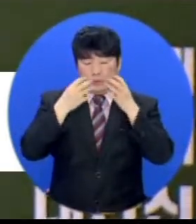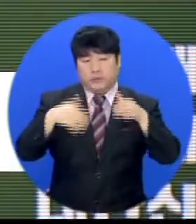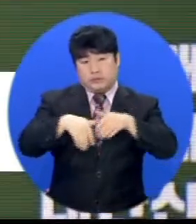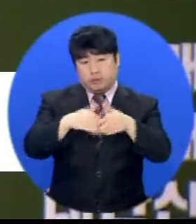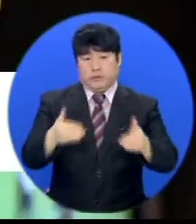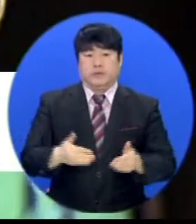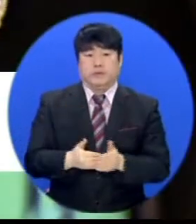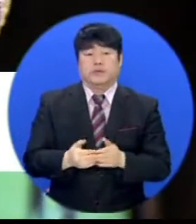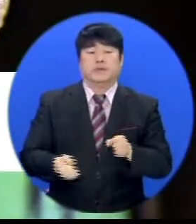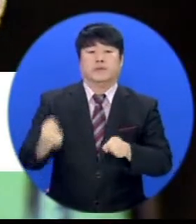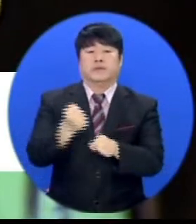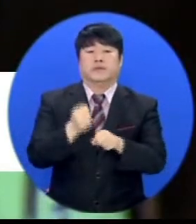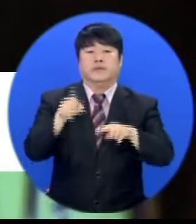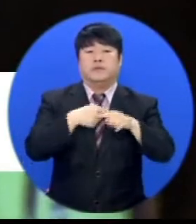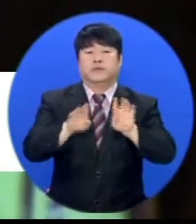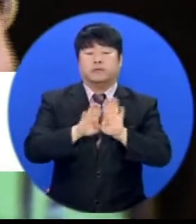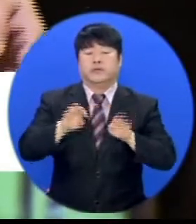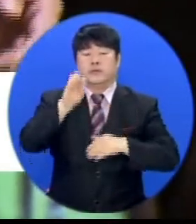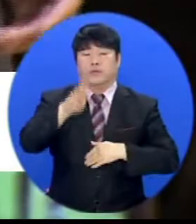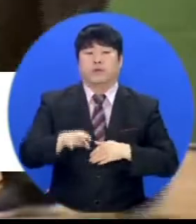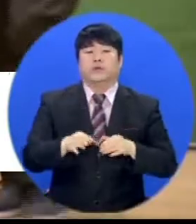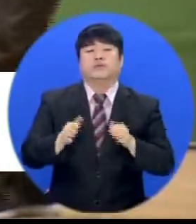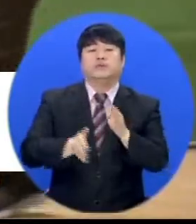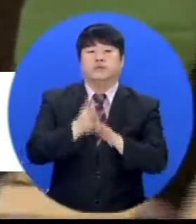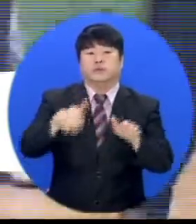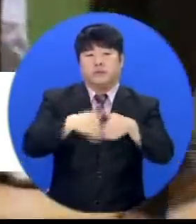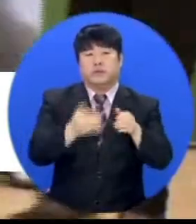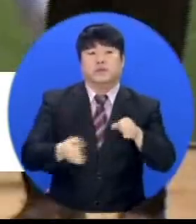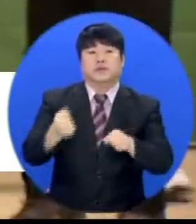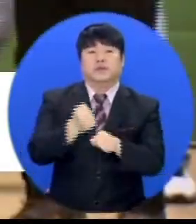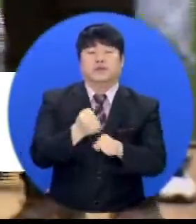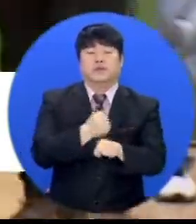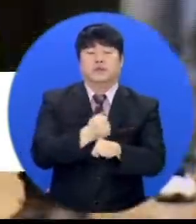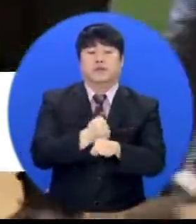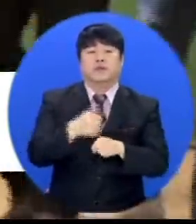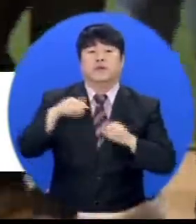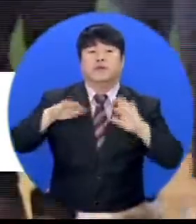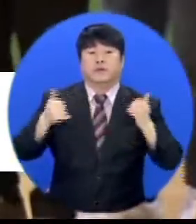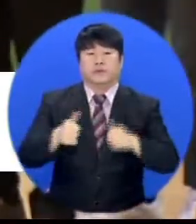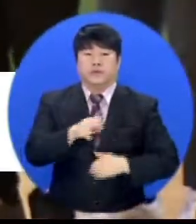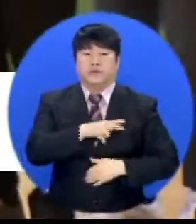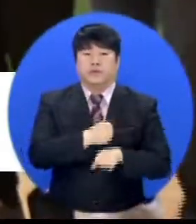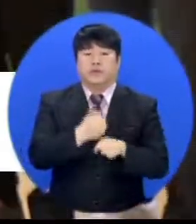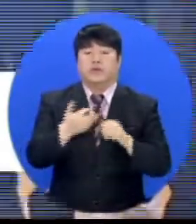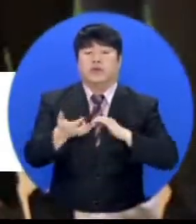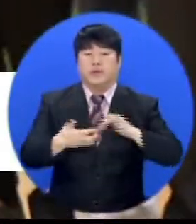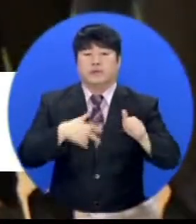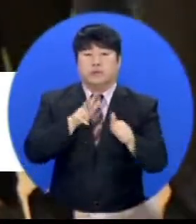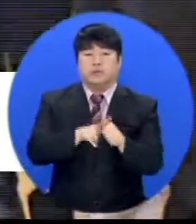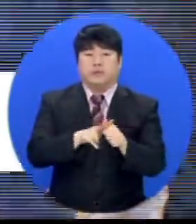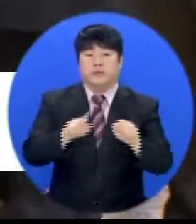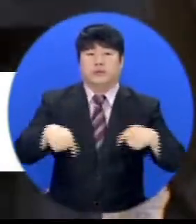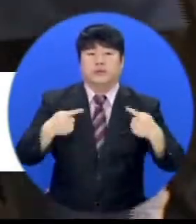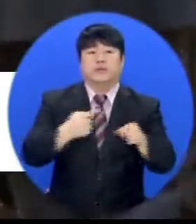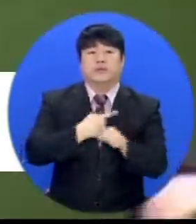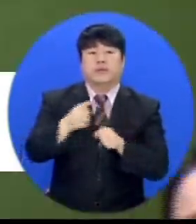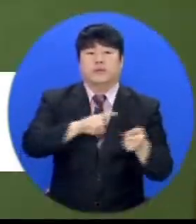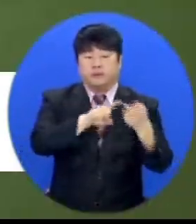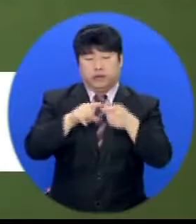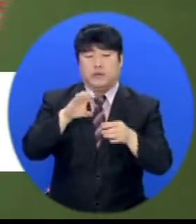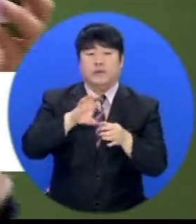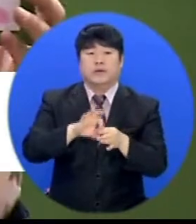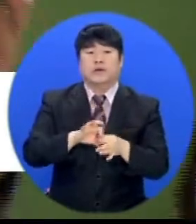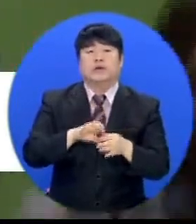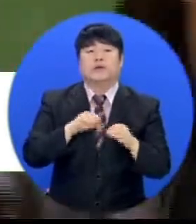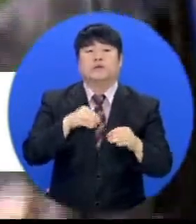개최합니다. 광주시당 창당대회에는 대한신당 소속 국회의원과 예비후보들이 참석해 내년 총선 승리를